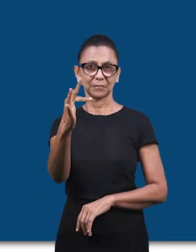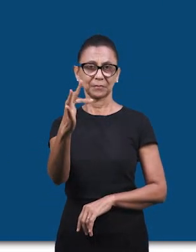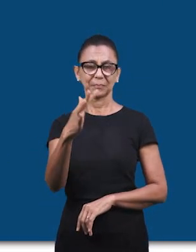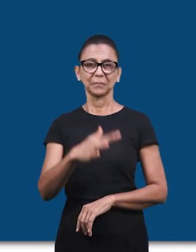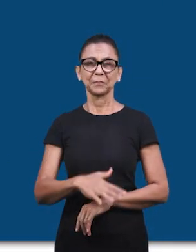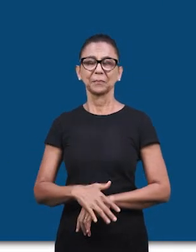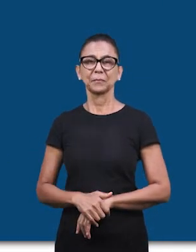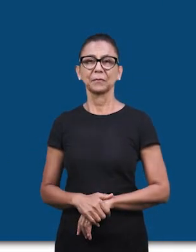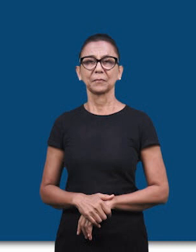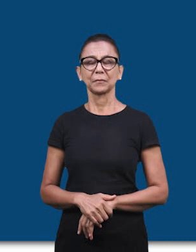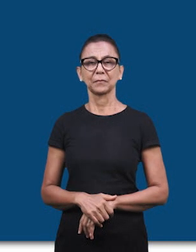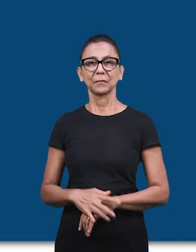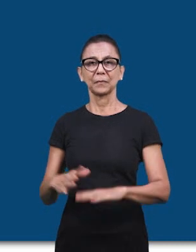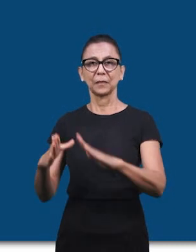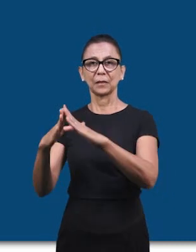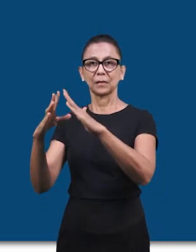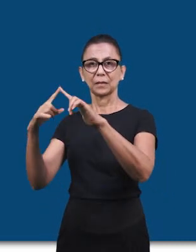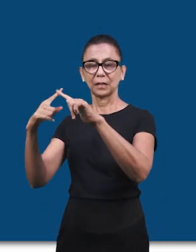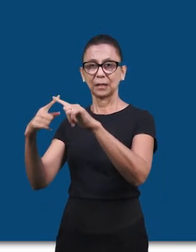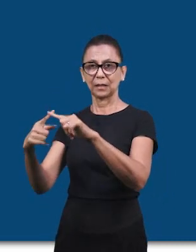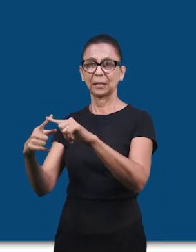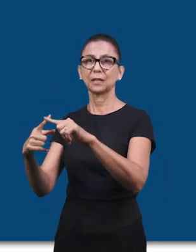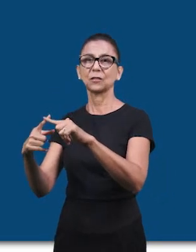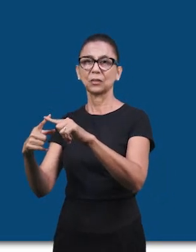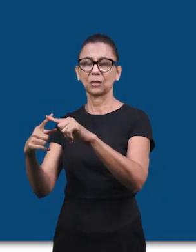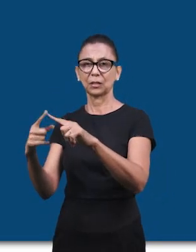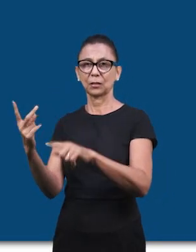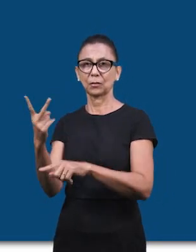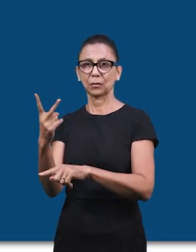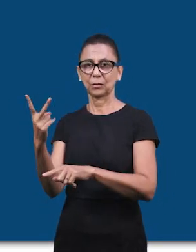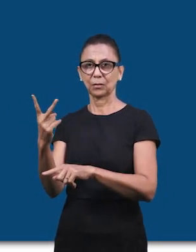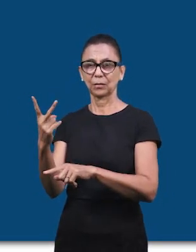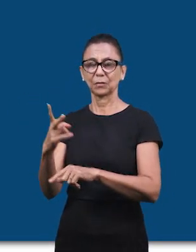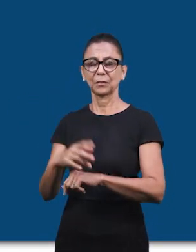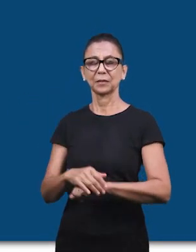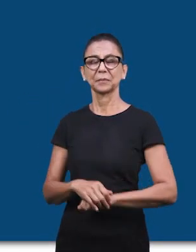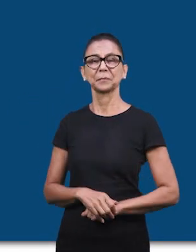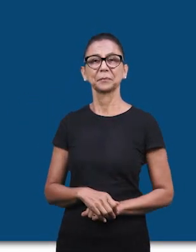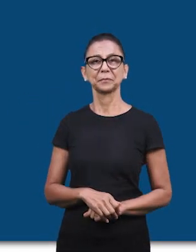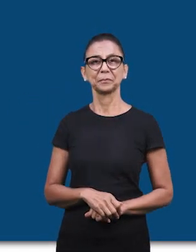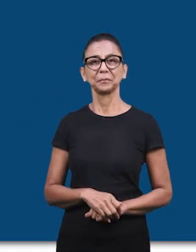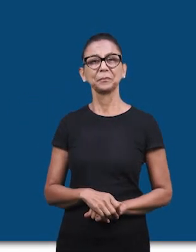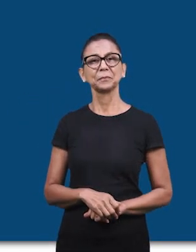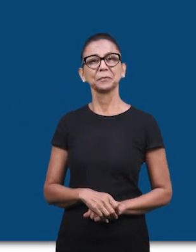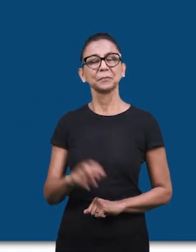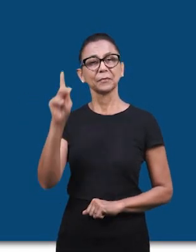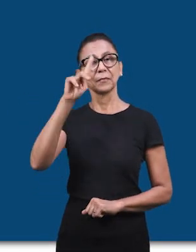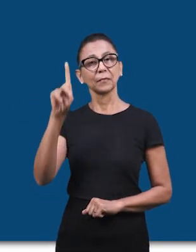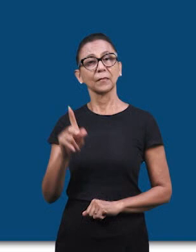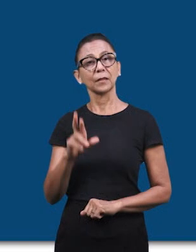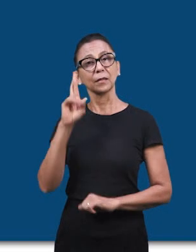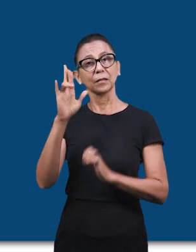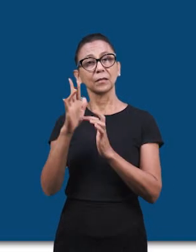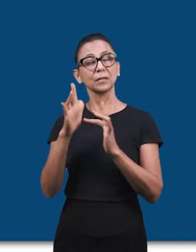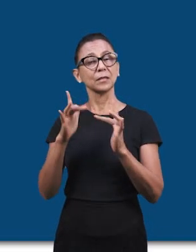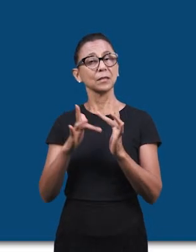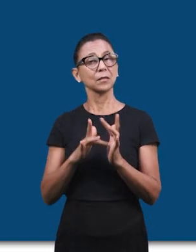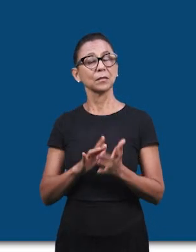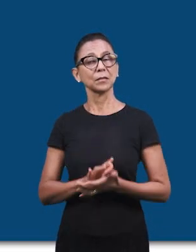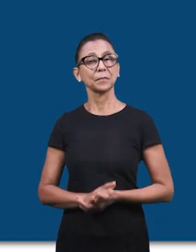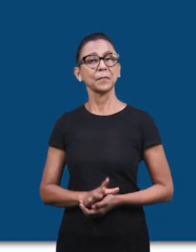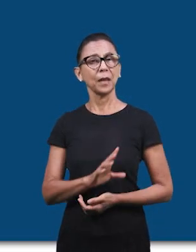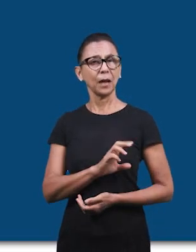федеральном округе, столице. Братьям и сестрам из церквей Самамбая Норчи,